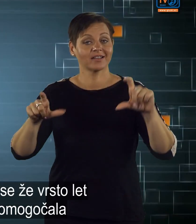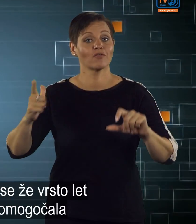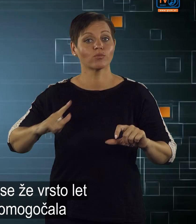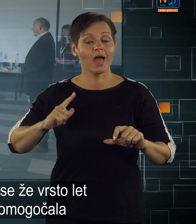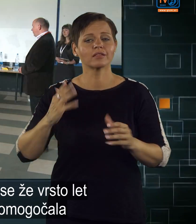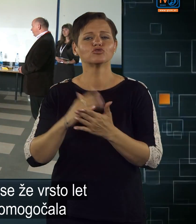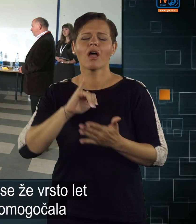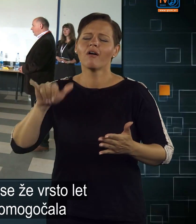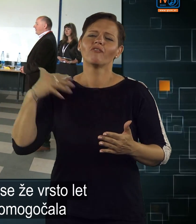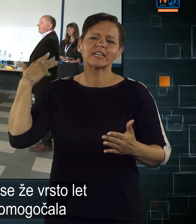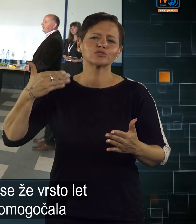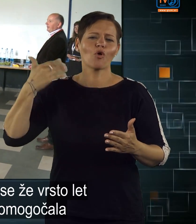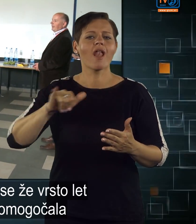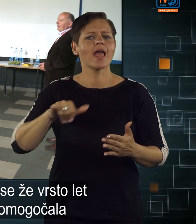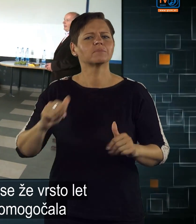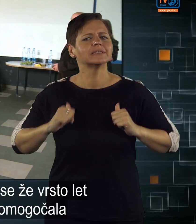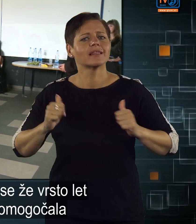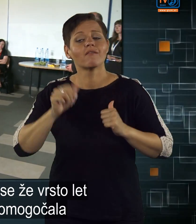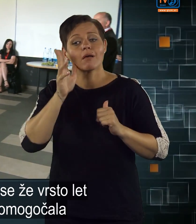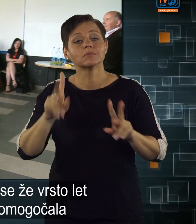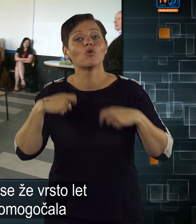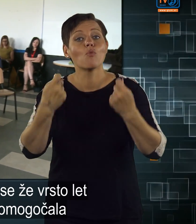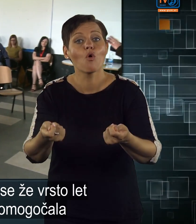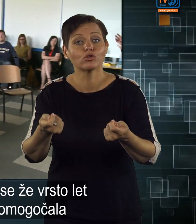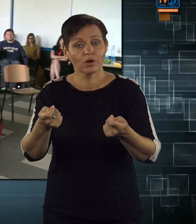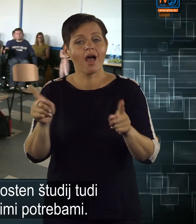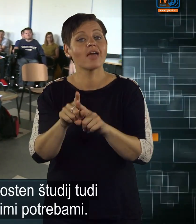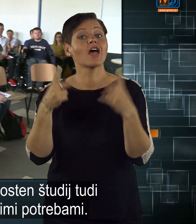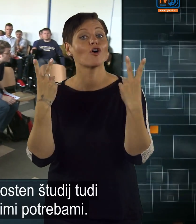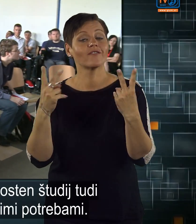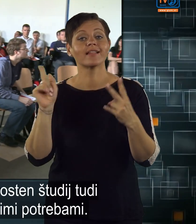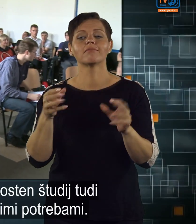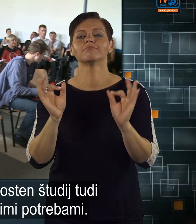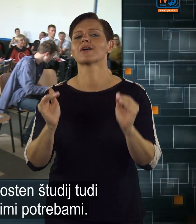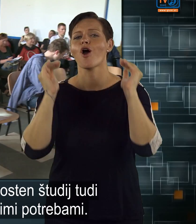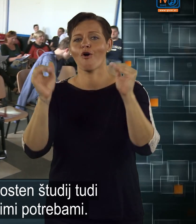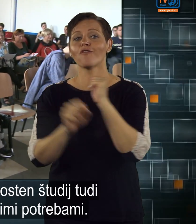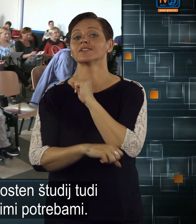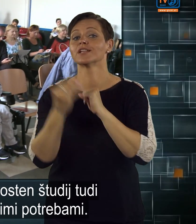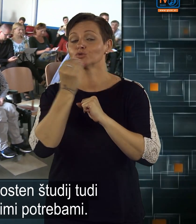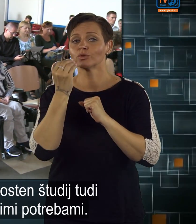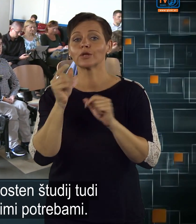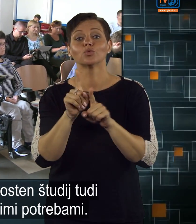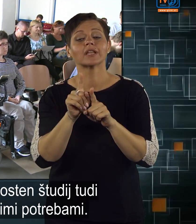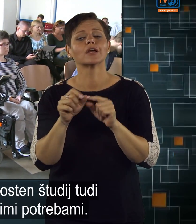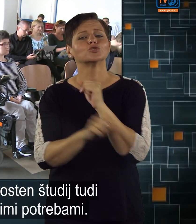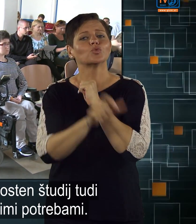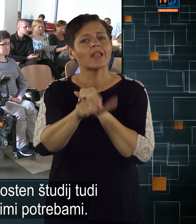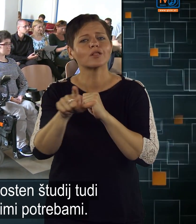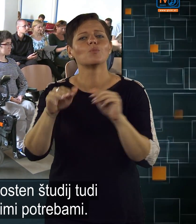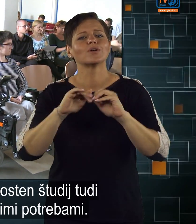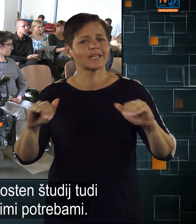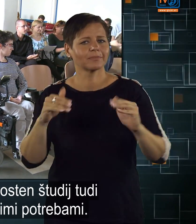Univerza v Ljubljani si že vrsto let prizadeva, da bi omogočala enakovreden in kakovosten študij tudi študentom s posebnimi